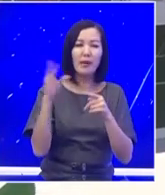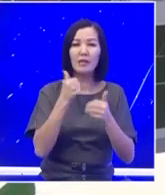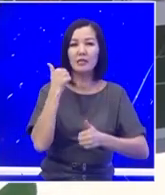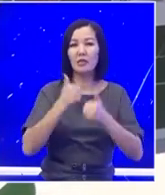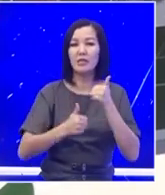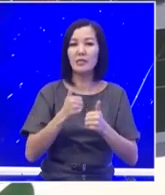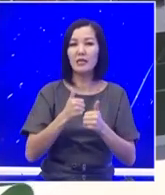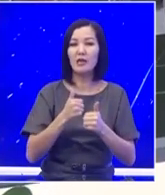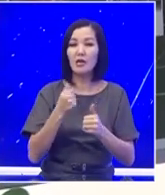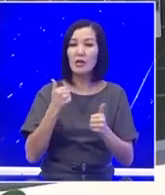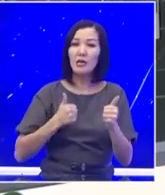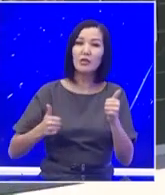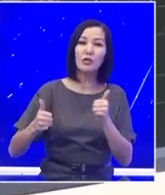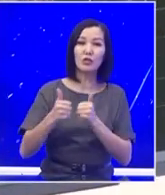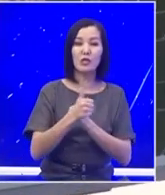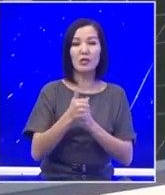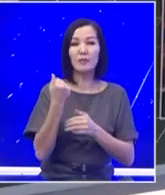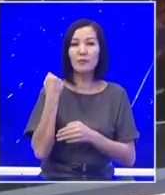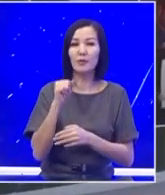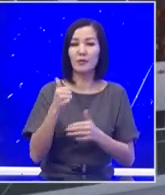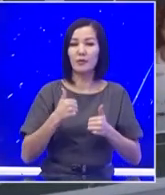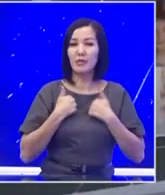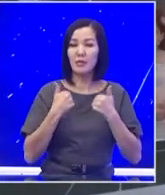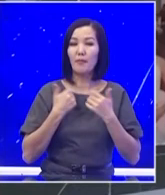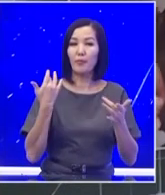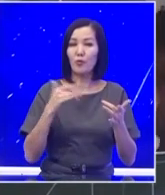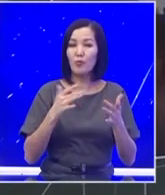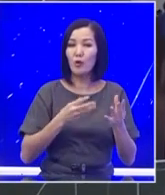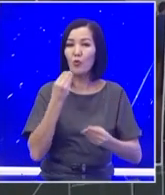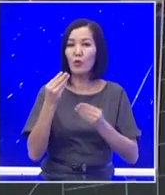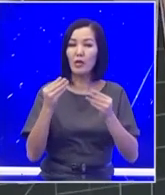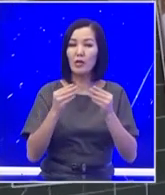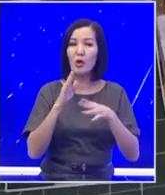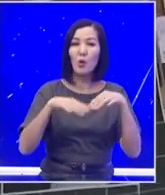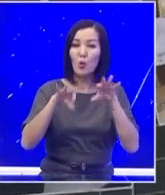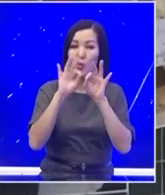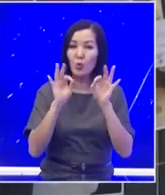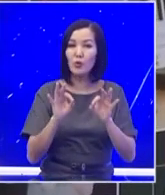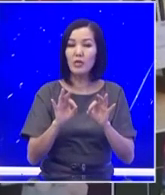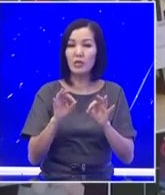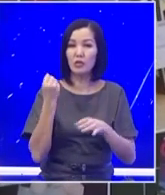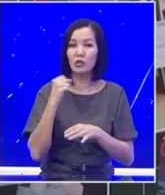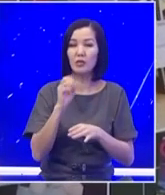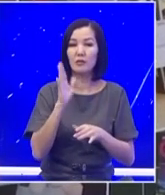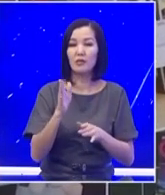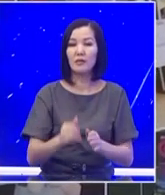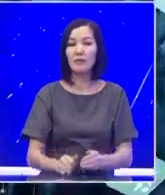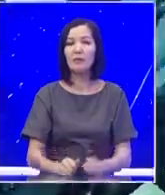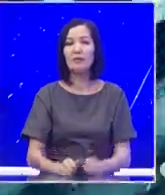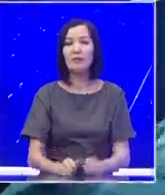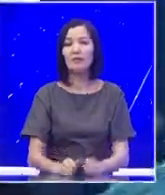да, өзінің қолөнерінен де, домбыра ойнауынан да, шығармашылығынан да қанжығасы бос қайтқан емес.